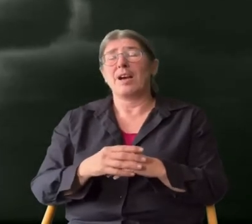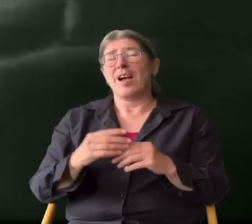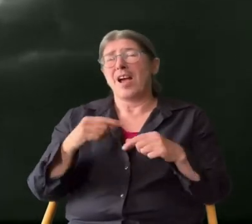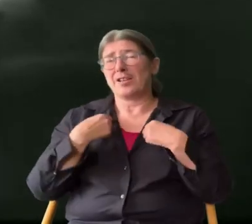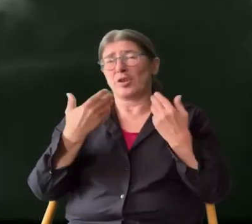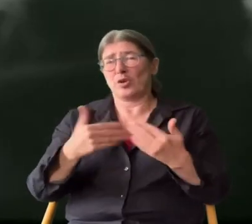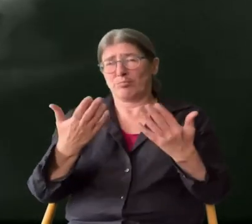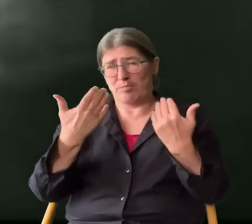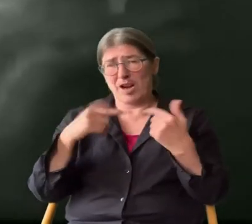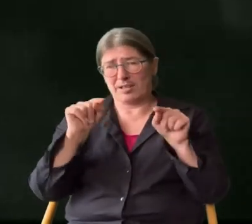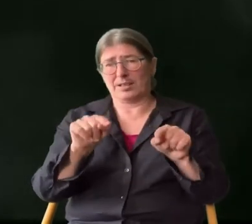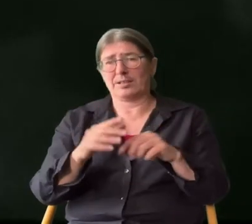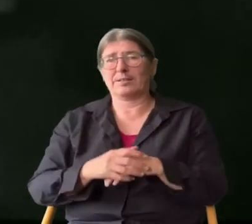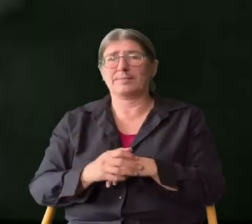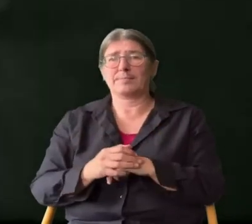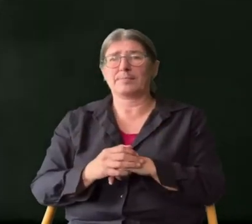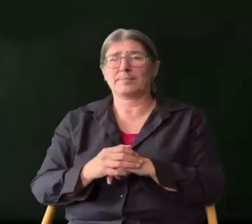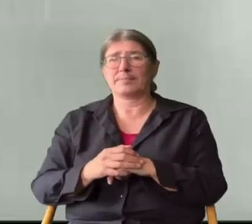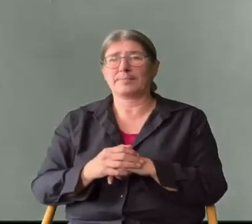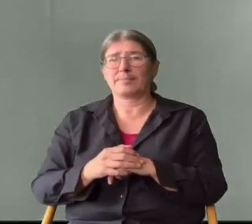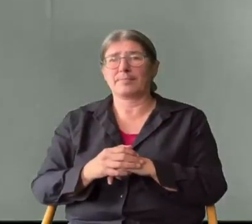Herzlose Propaganda.